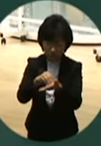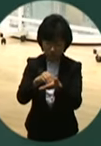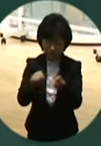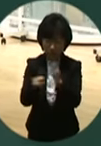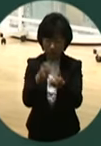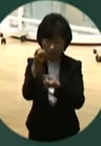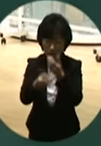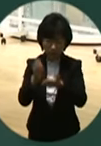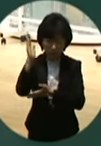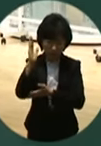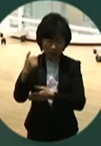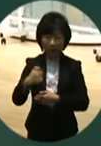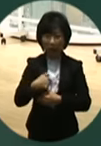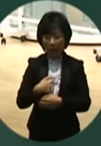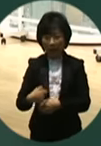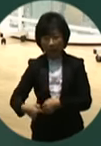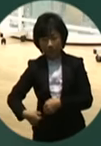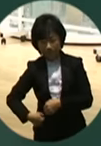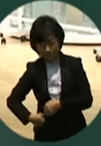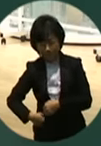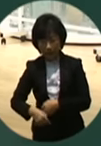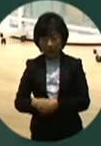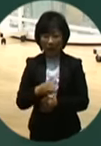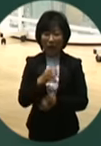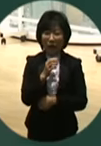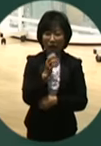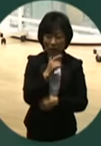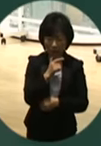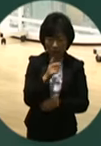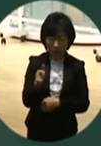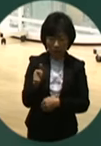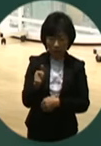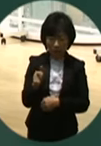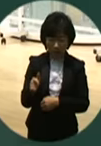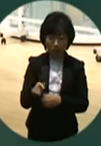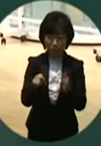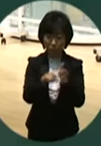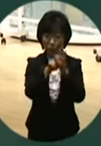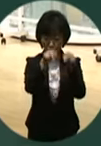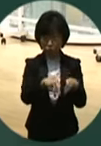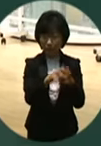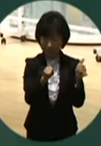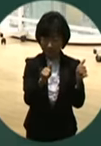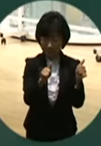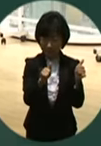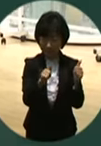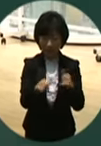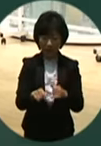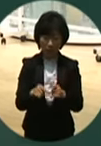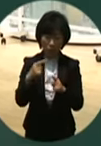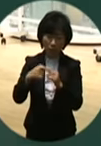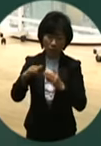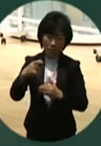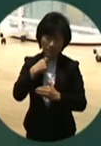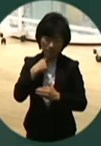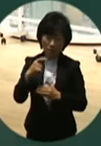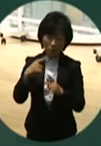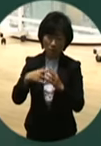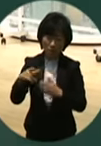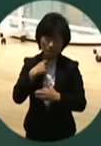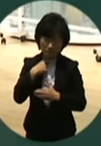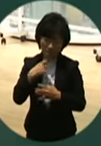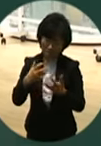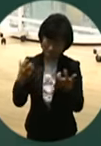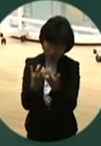거다. And I thought there must be a lot of people like that. 저런 사람이 많을 건데 내 같은 놈이 있어가지고 안 되는 거다 지금. There must be a lot of people like that, but